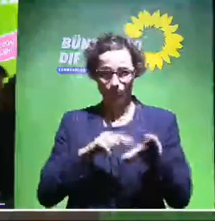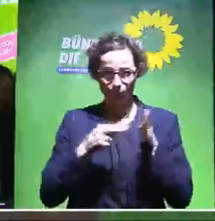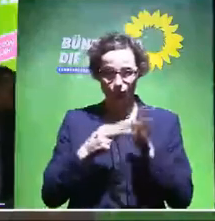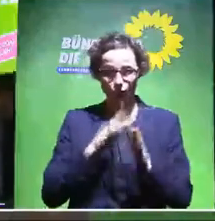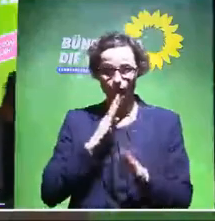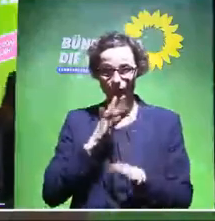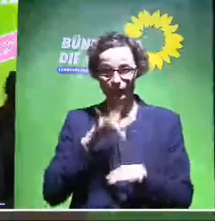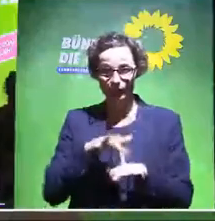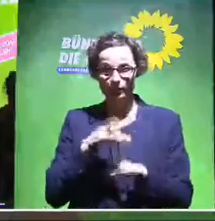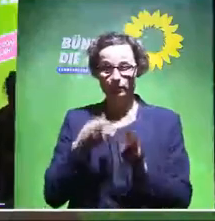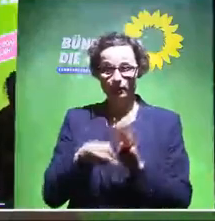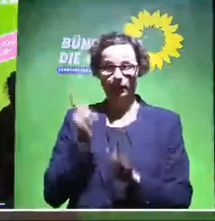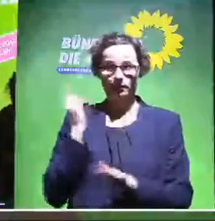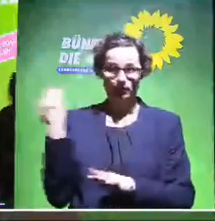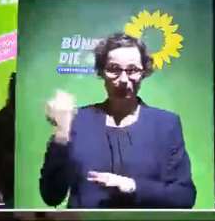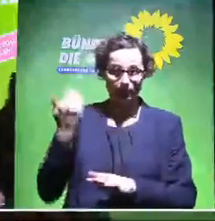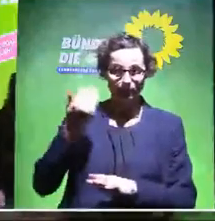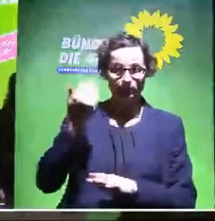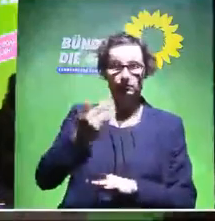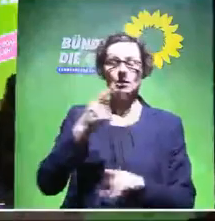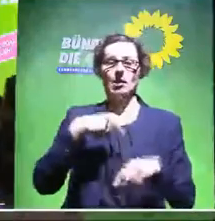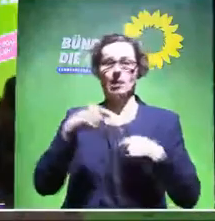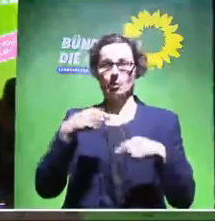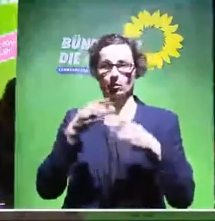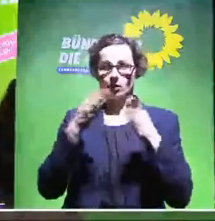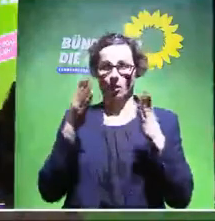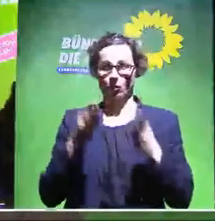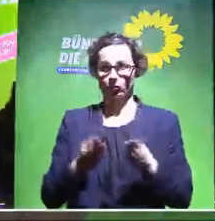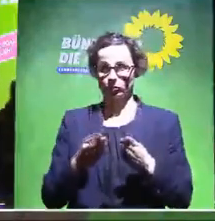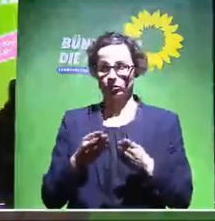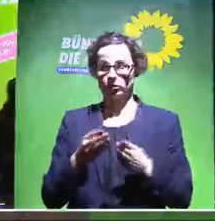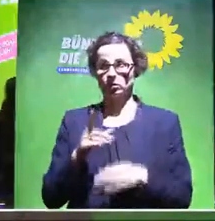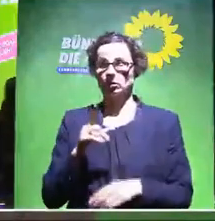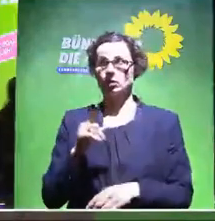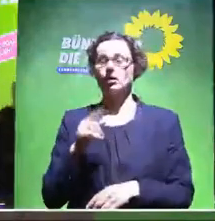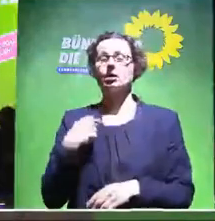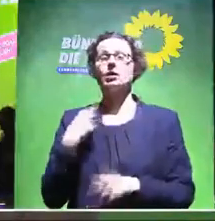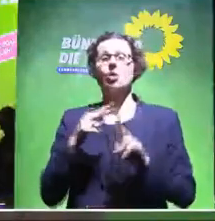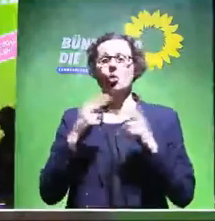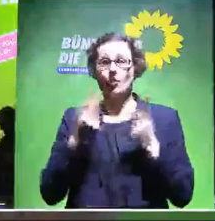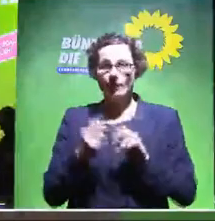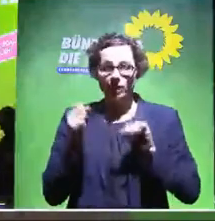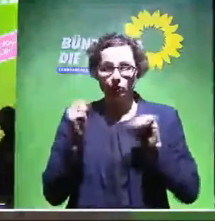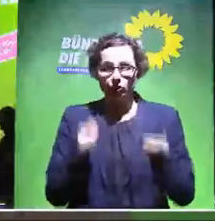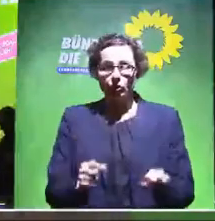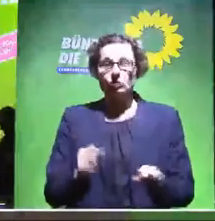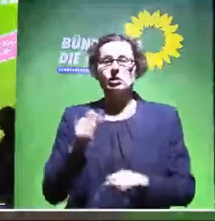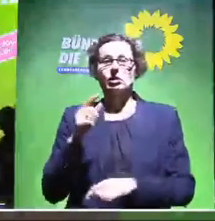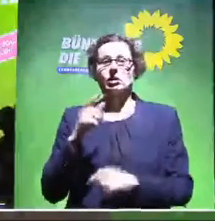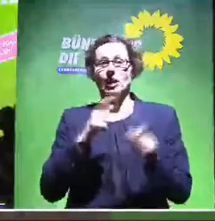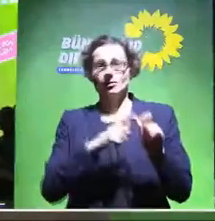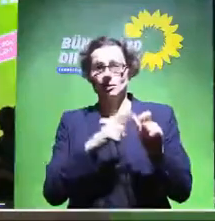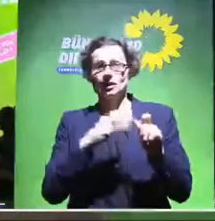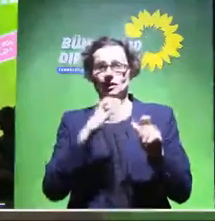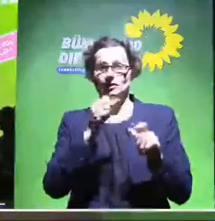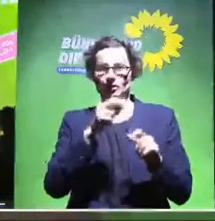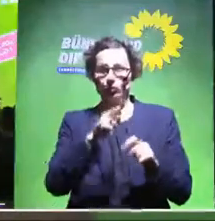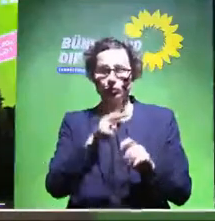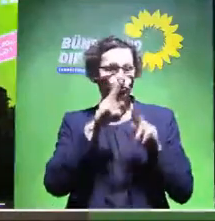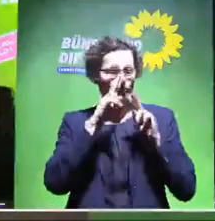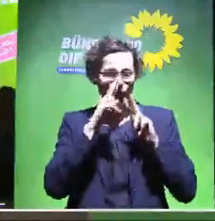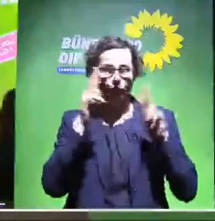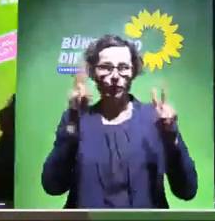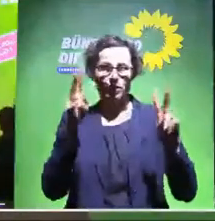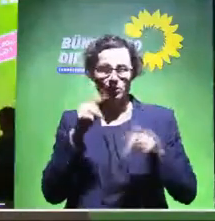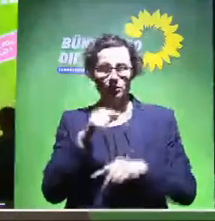Jahre im Abgeordnetenhaus gearbeitet. Und ich kann von da nur sagen, gerade beim Umweltschutz, da muss man bei SPD und CDU mal genau aufpassen, dass das